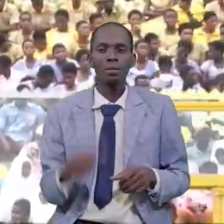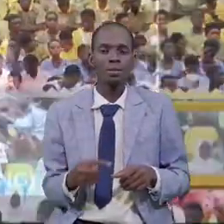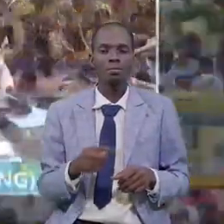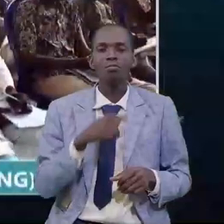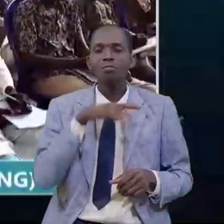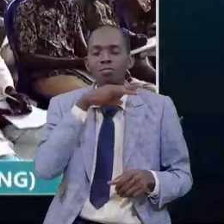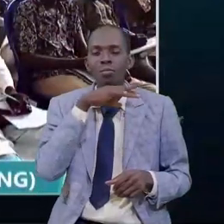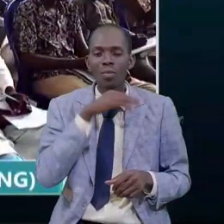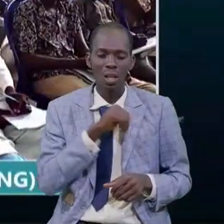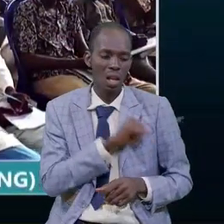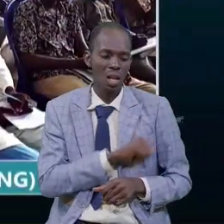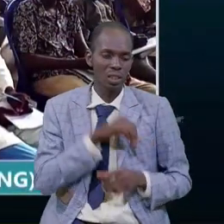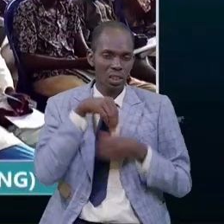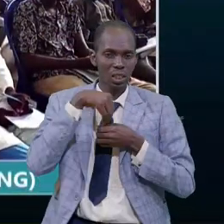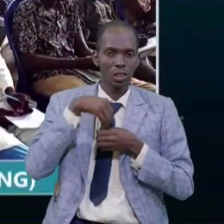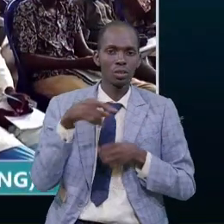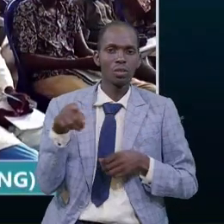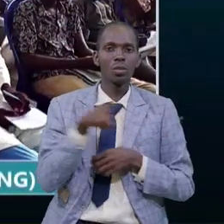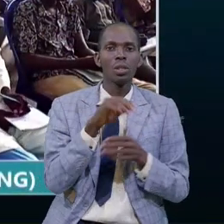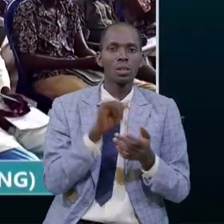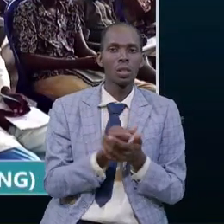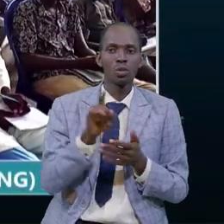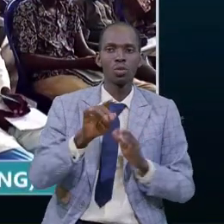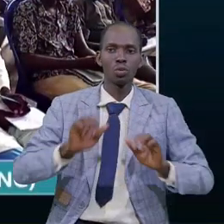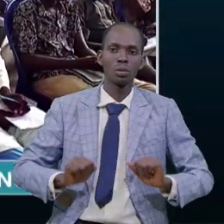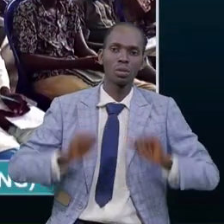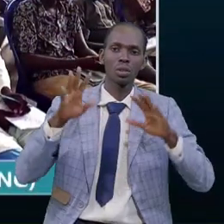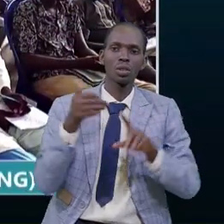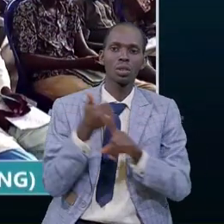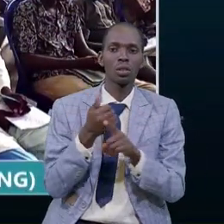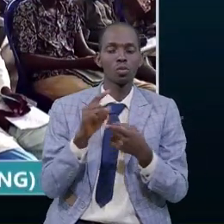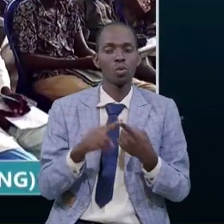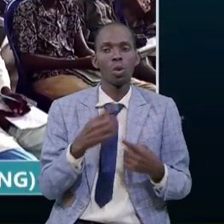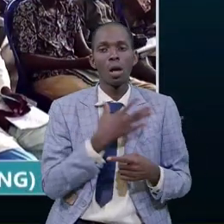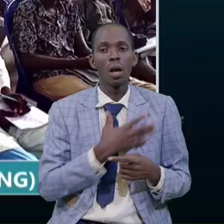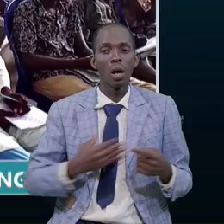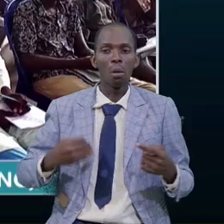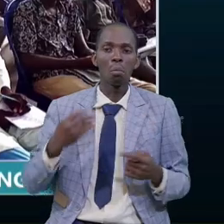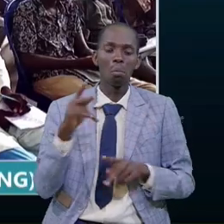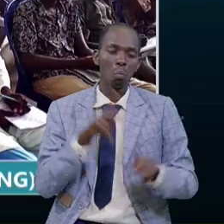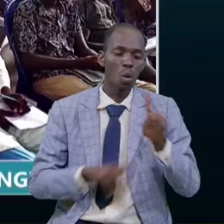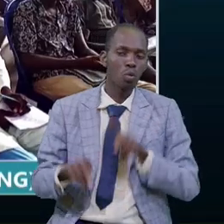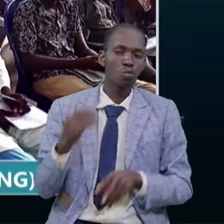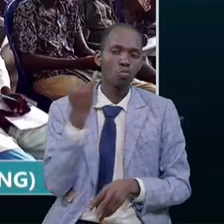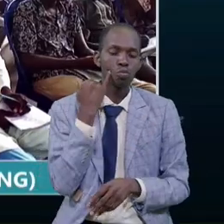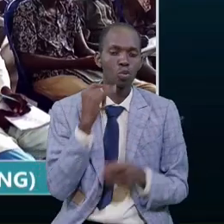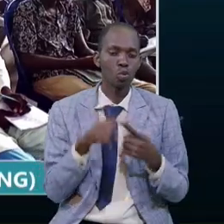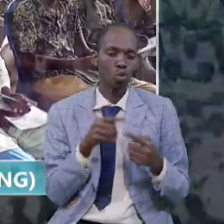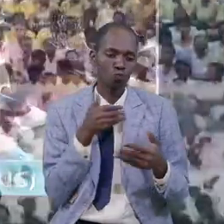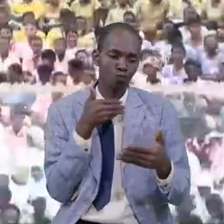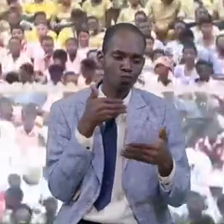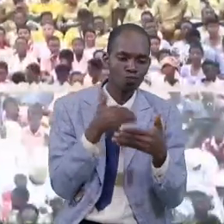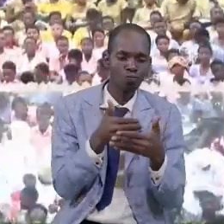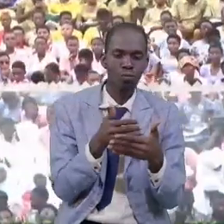that you give expression to, qui donne expression au lieu que les gens s'approchent de toi pour